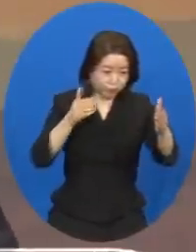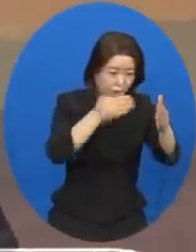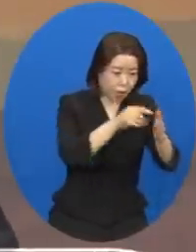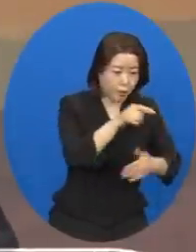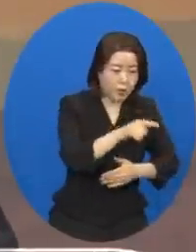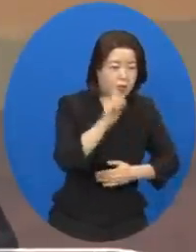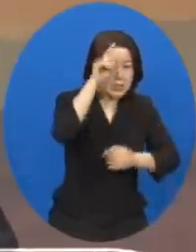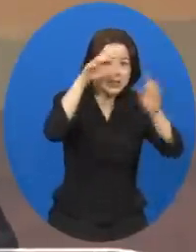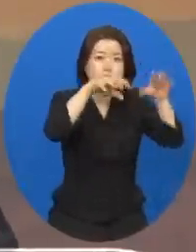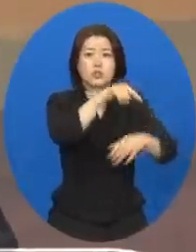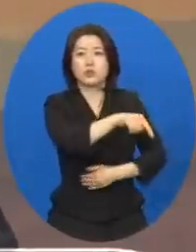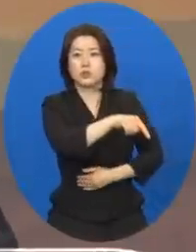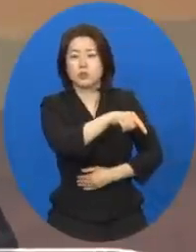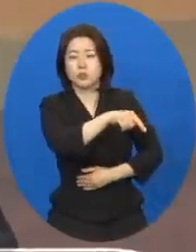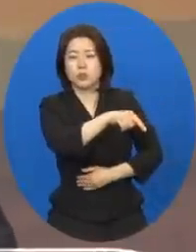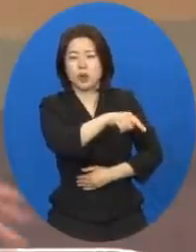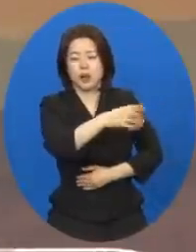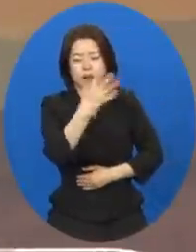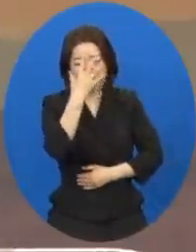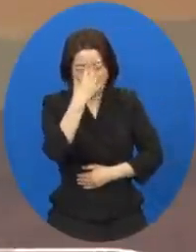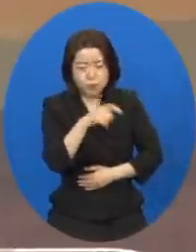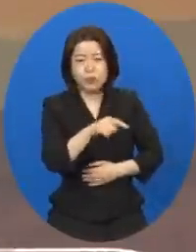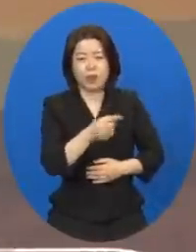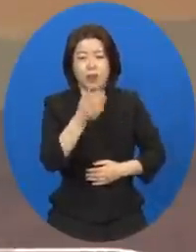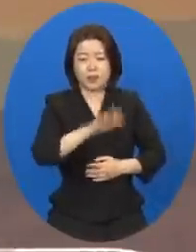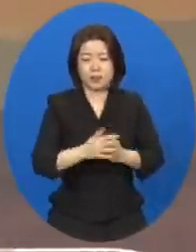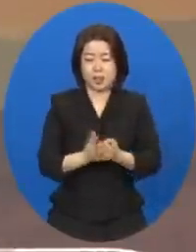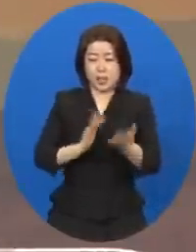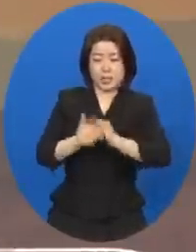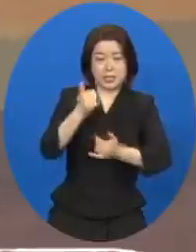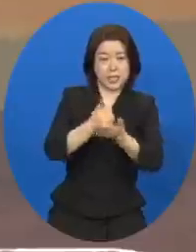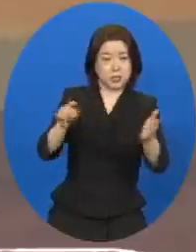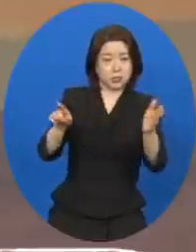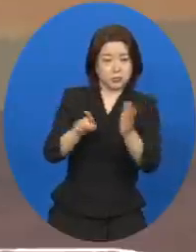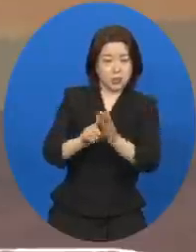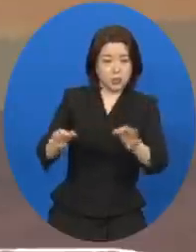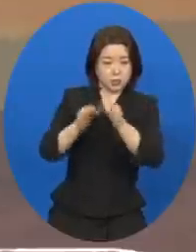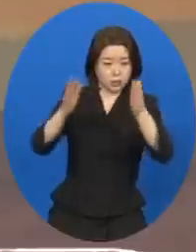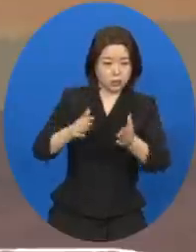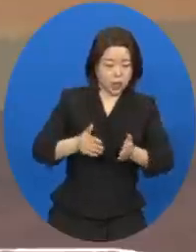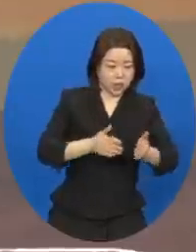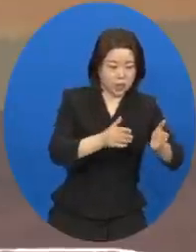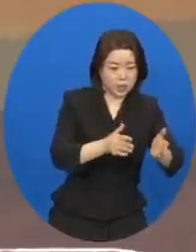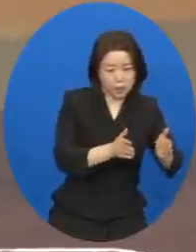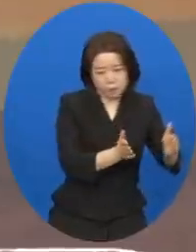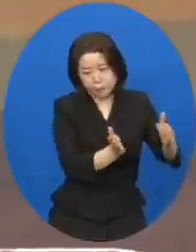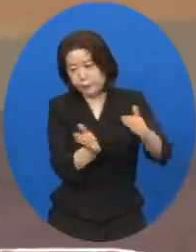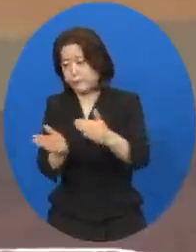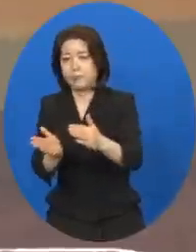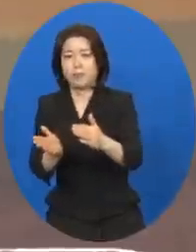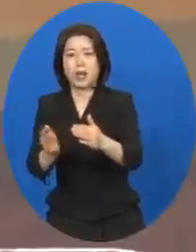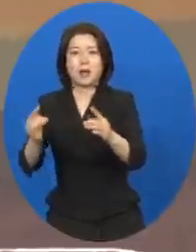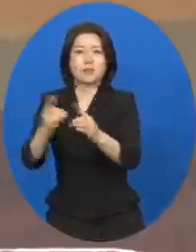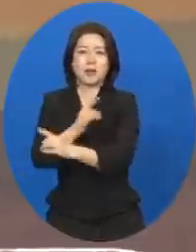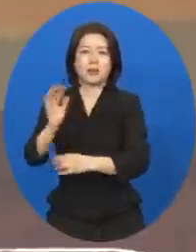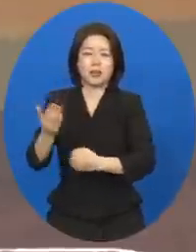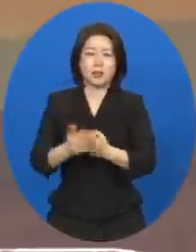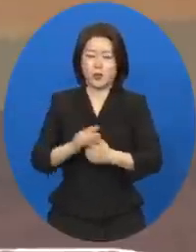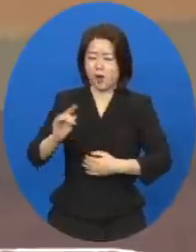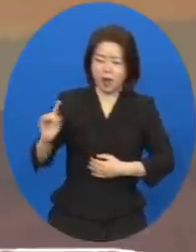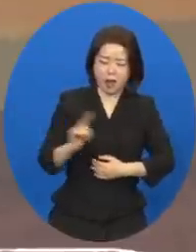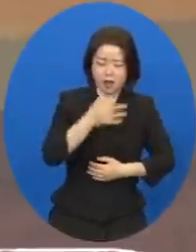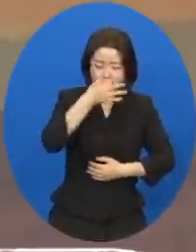얼마나 비참합니까? 그런데 우리가 예수를 믿는 순간에 우리가 길이 완전히 바뀌어버려요. 아무리